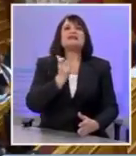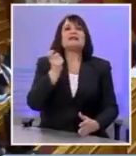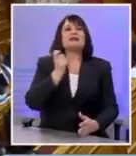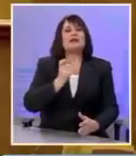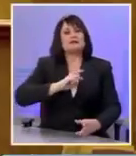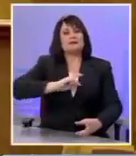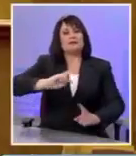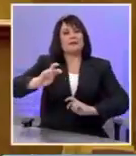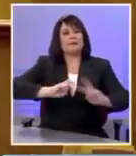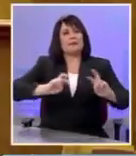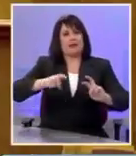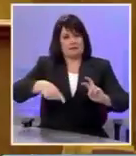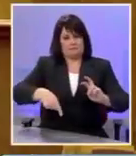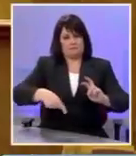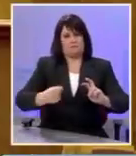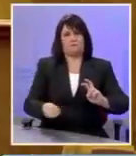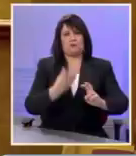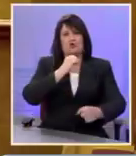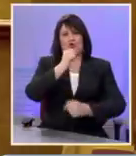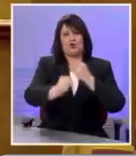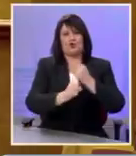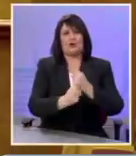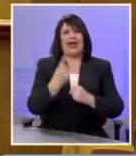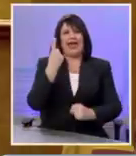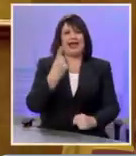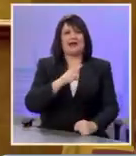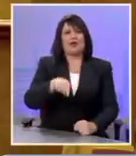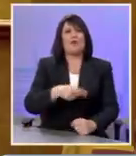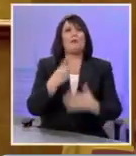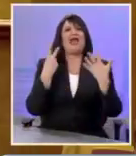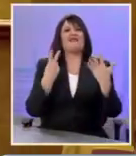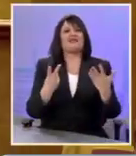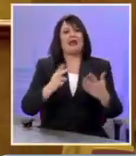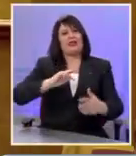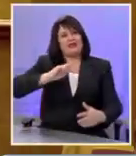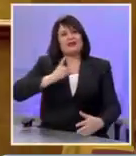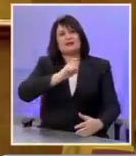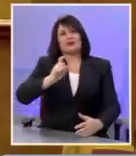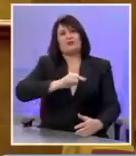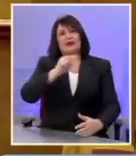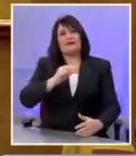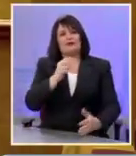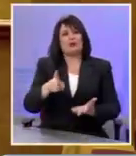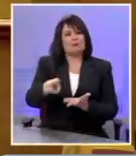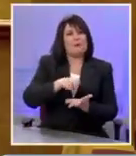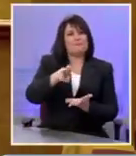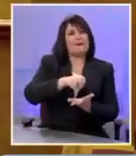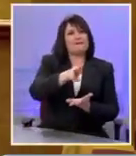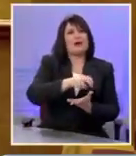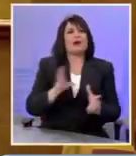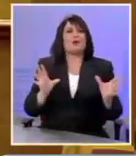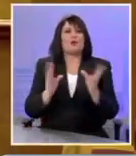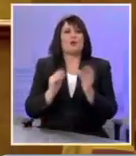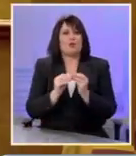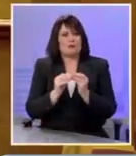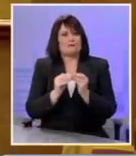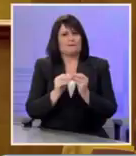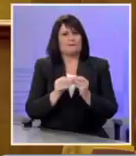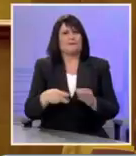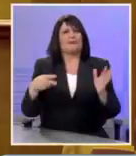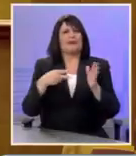συνταξιούχους στη νέα χρονιά πάνω από 1,7 δισεκατομμύρια ευρώ. Σωρευτικά για